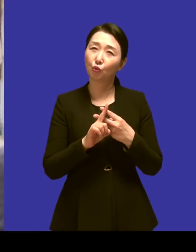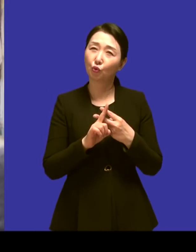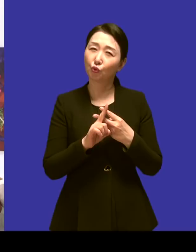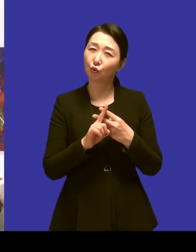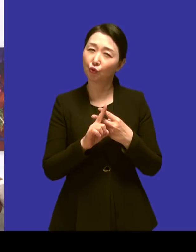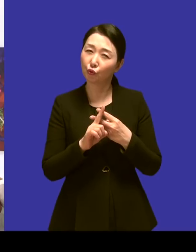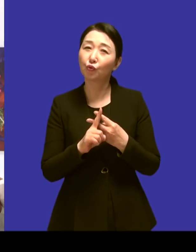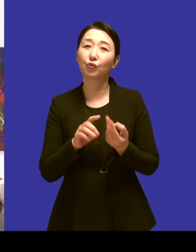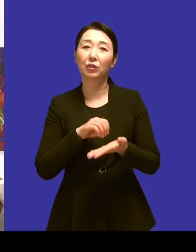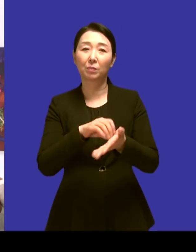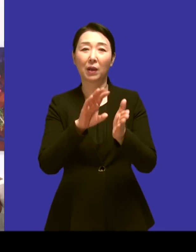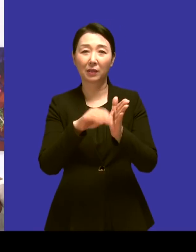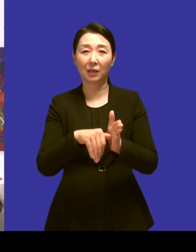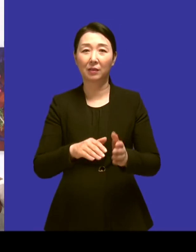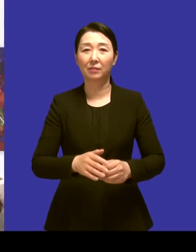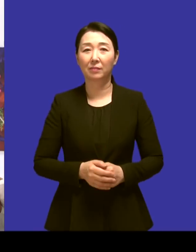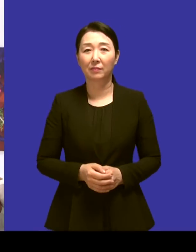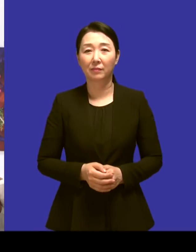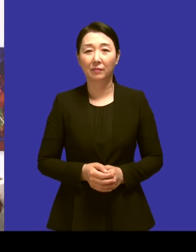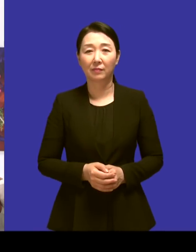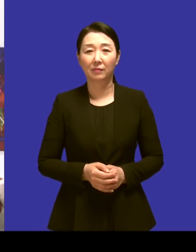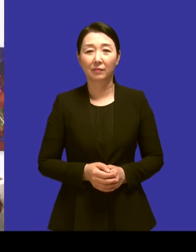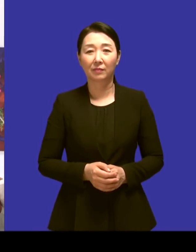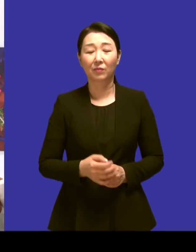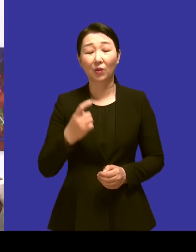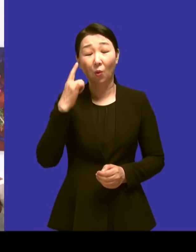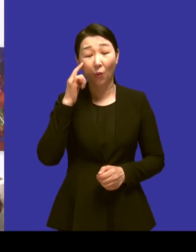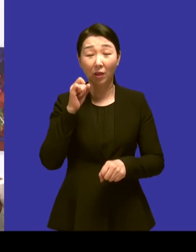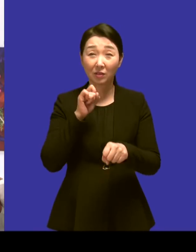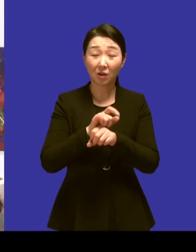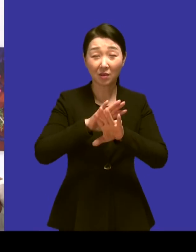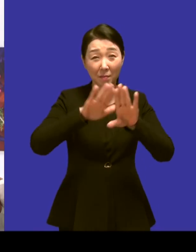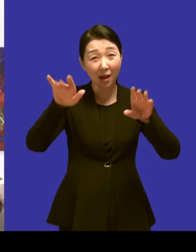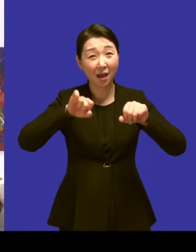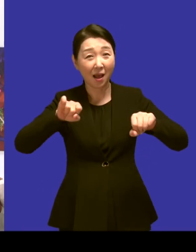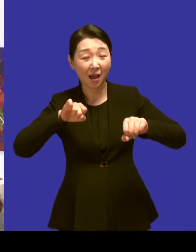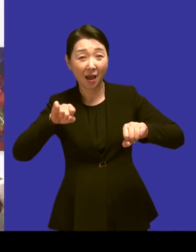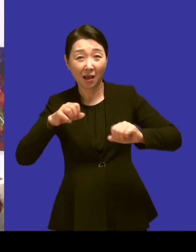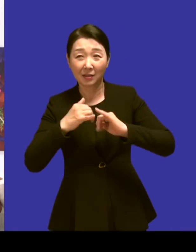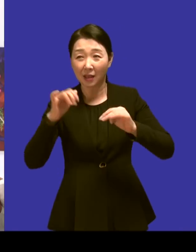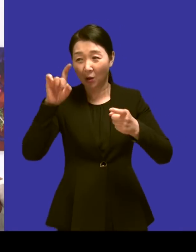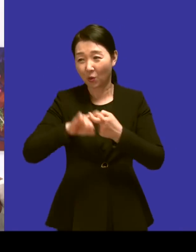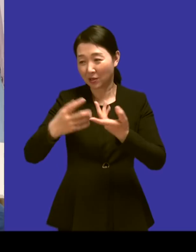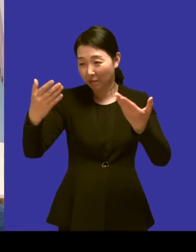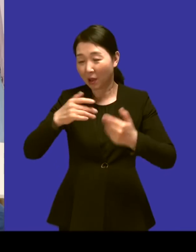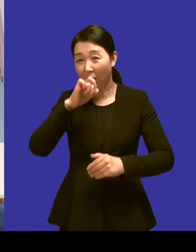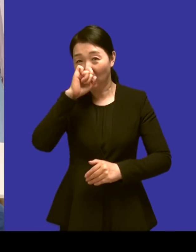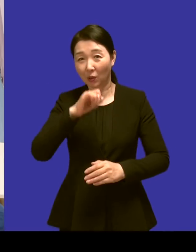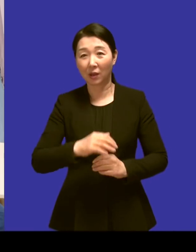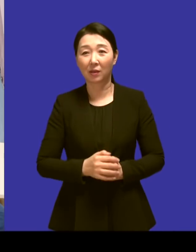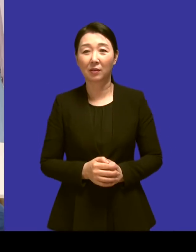막 들어갔어요. 예. 그리고 제가 그때는 엄청 활발하고 약간 사람들의 관심 받는 거 좋아하고